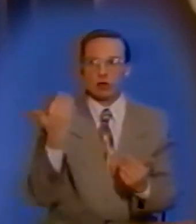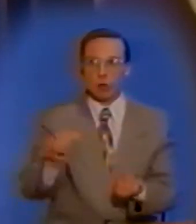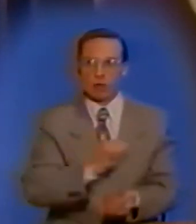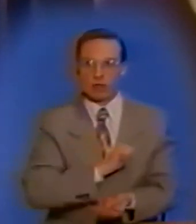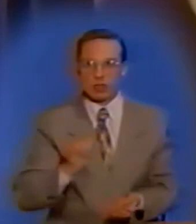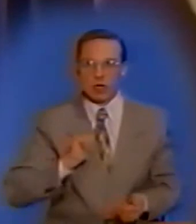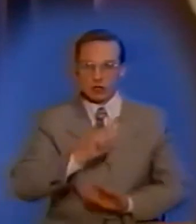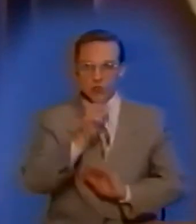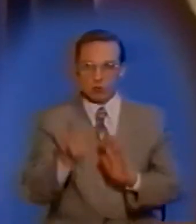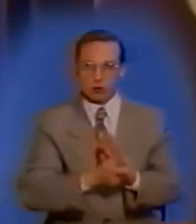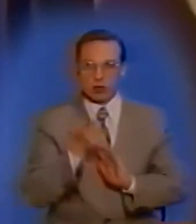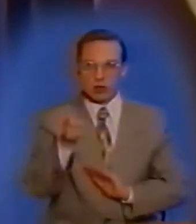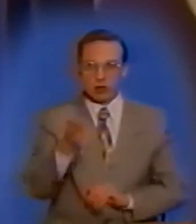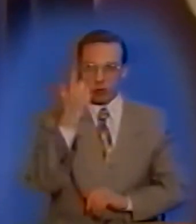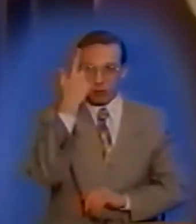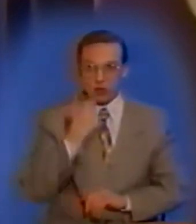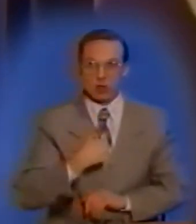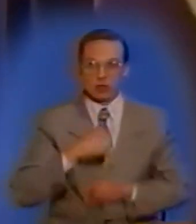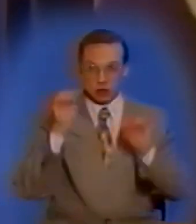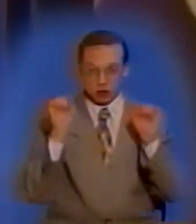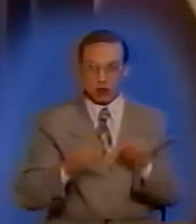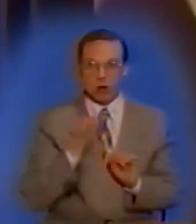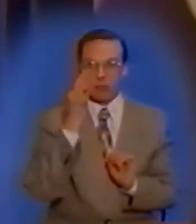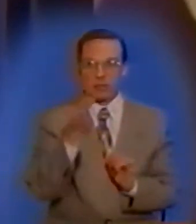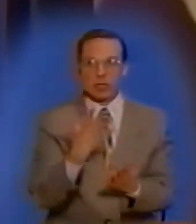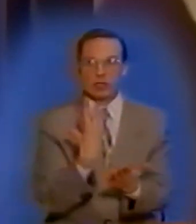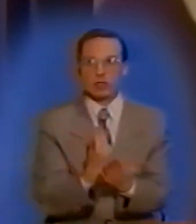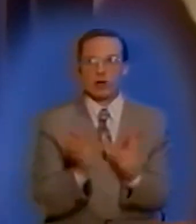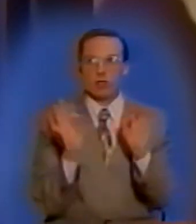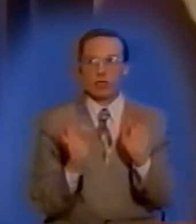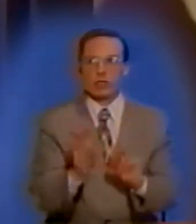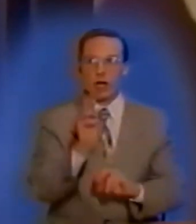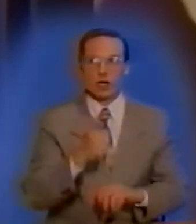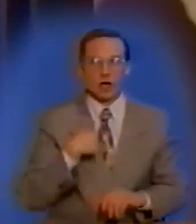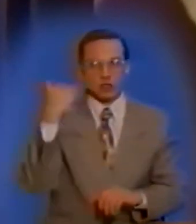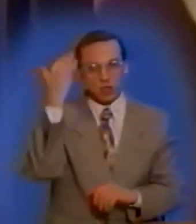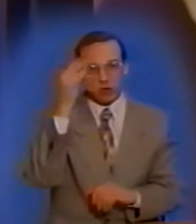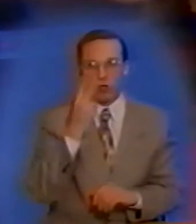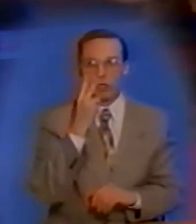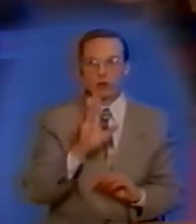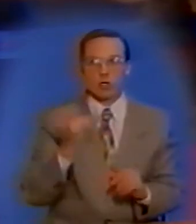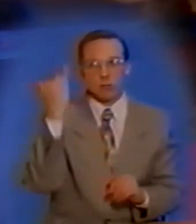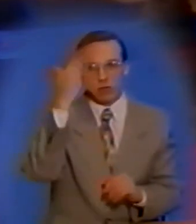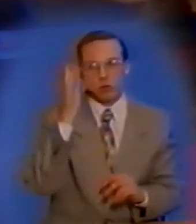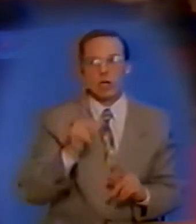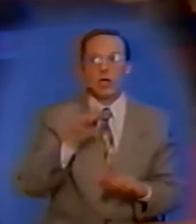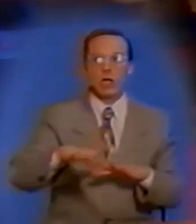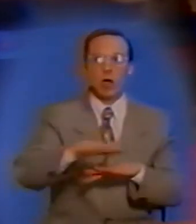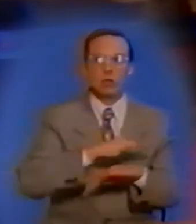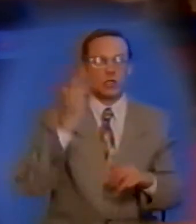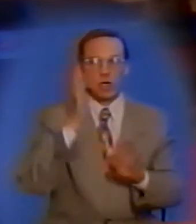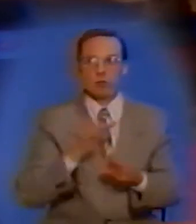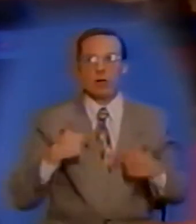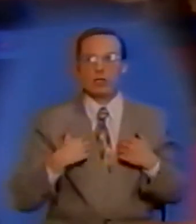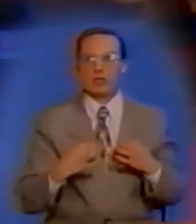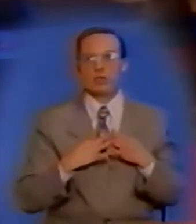kad būtent jis pripažino tai, kad aš galiu pasakyti savo tiesą, ką aš galvo nežiūrint, kaip galvos liaudės ar negalvos, man tai